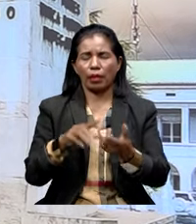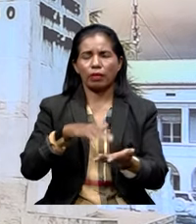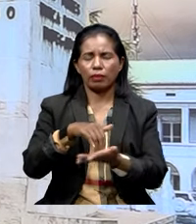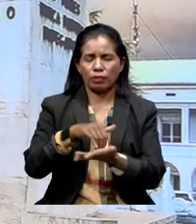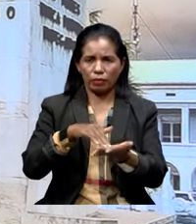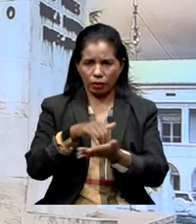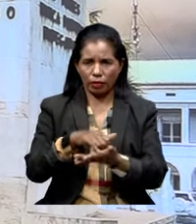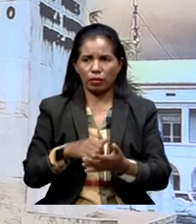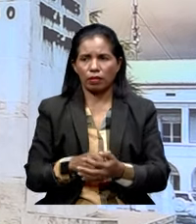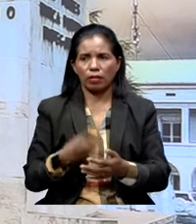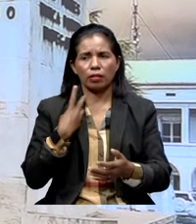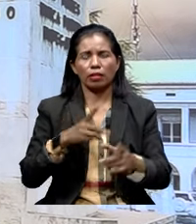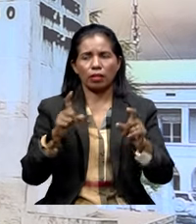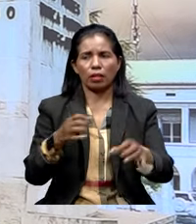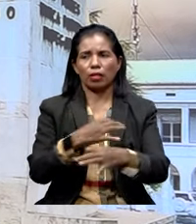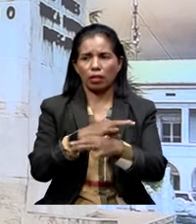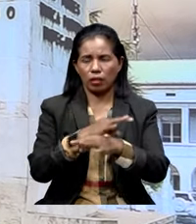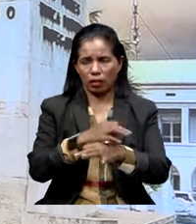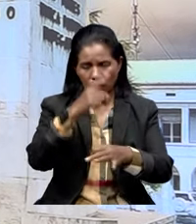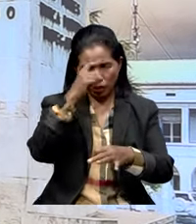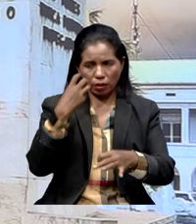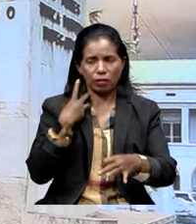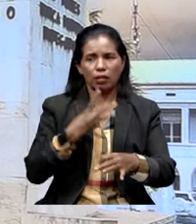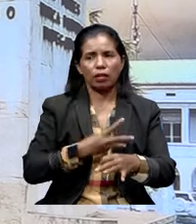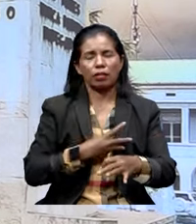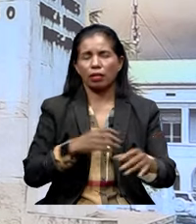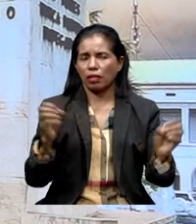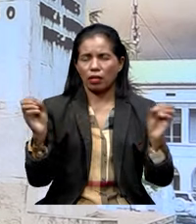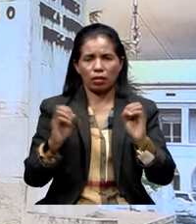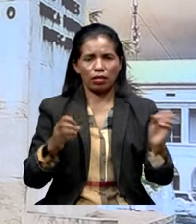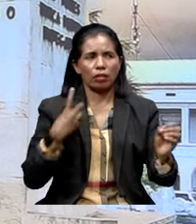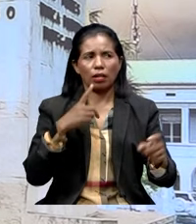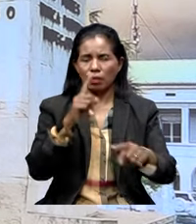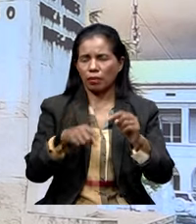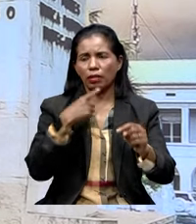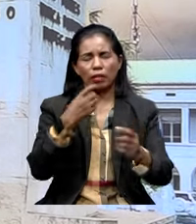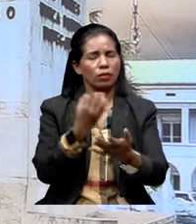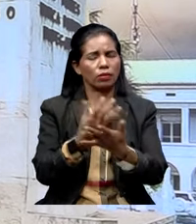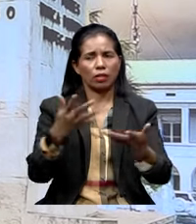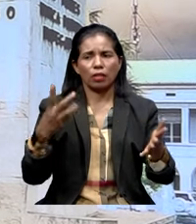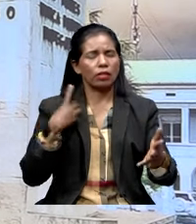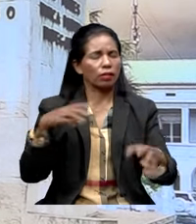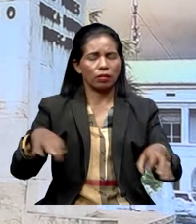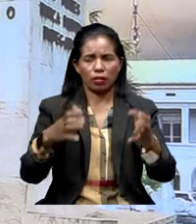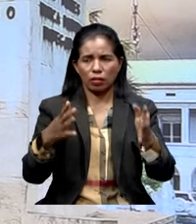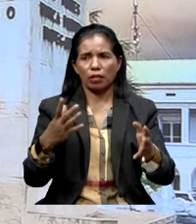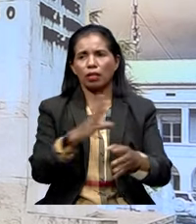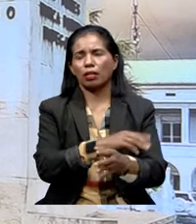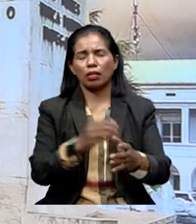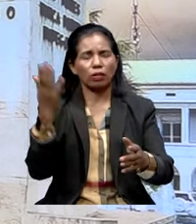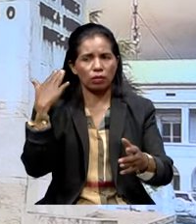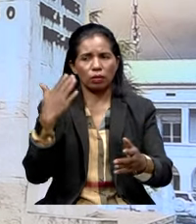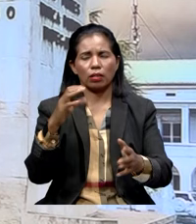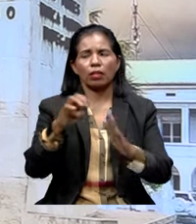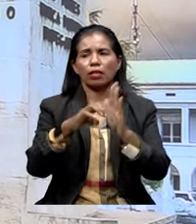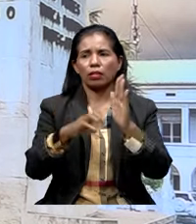perkeja, kita ingat dia. Nah, tambah itu bincang konsen layar jauh. Itu level dia yang kata konsen layar. Itu level dia yang rekrut semua layar tu. Durant ini